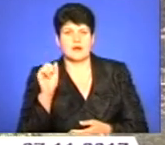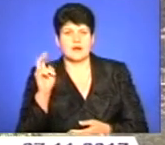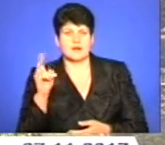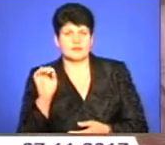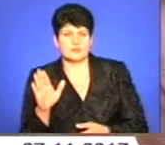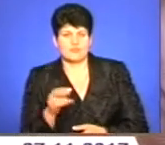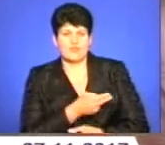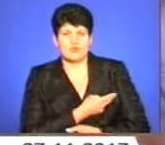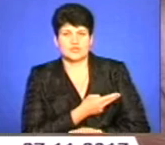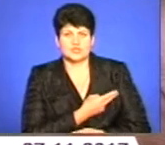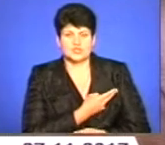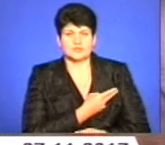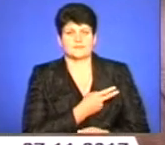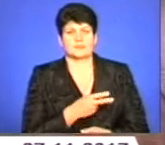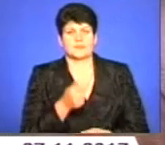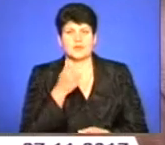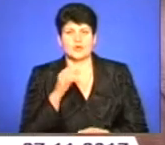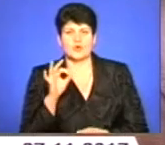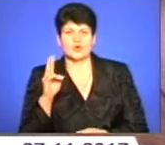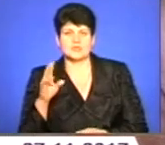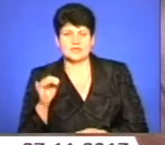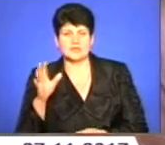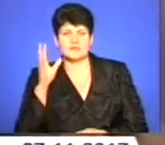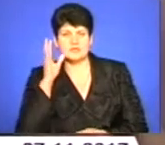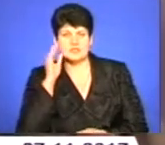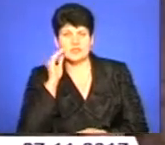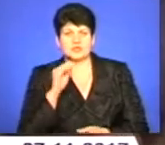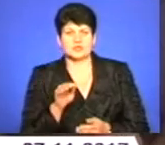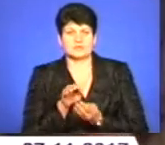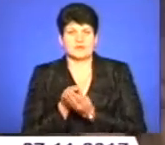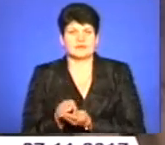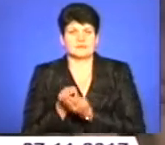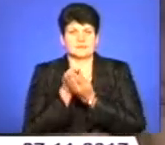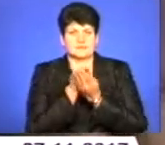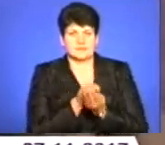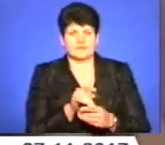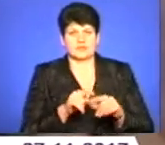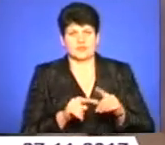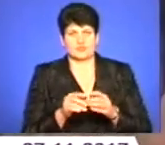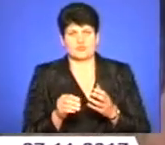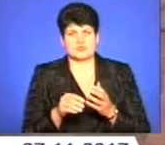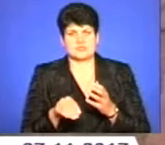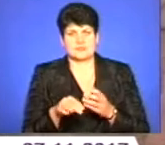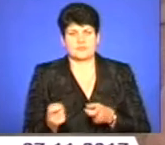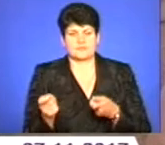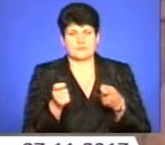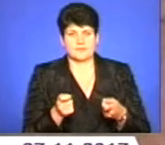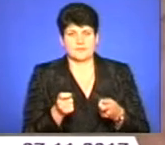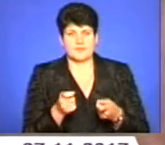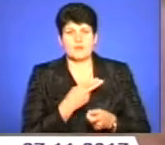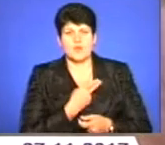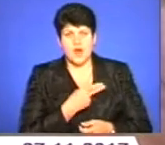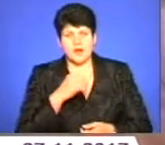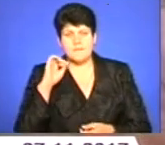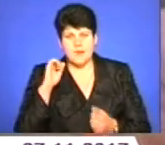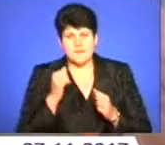Поціновачка творчості Богдана Лепкого пані Оксана вважає, що прах митця потрібно перезахоронити на рідній землі. Поляки, як бачите,